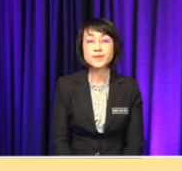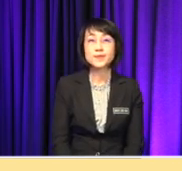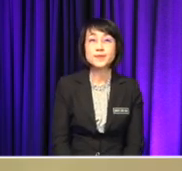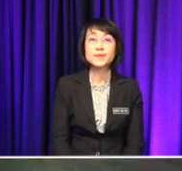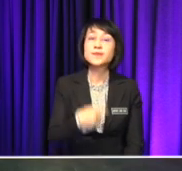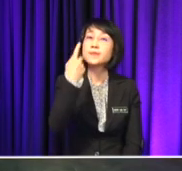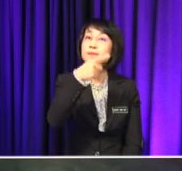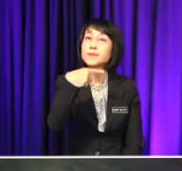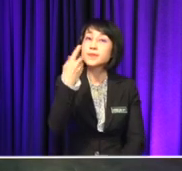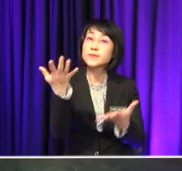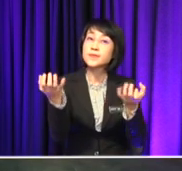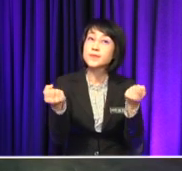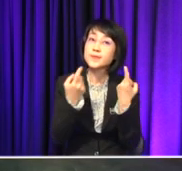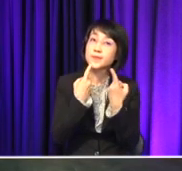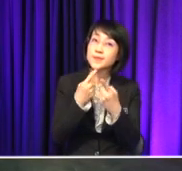Oke